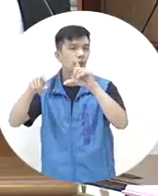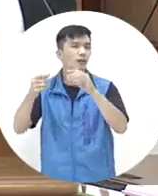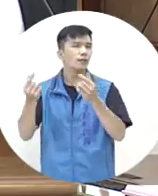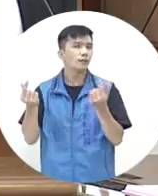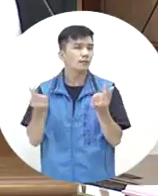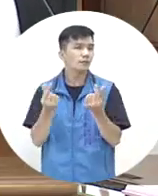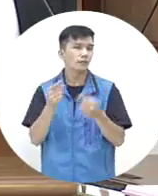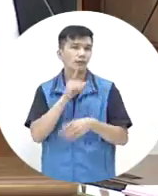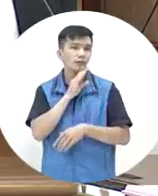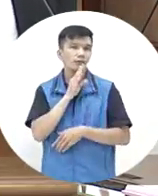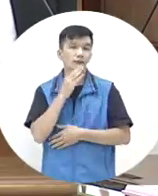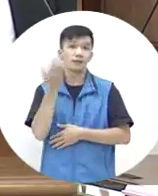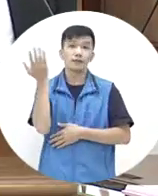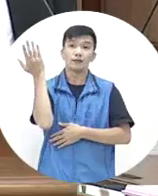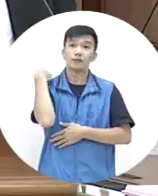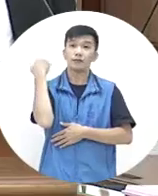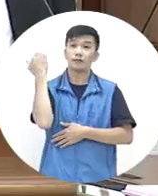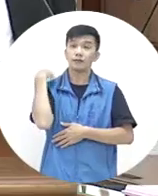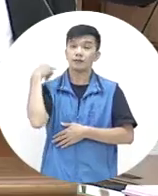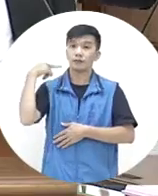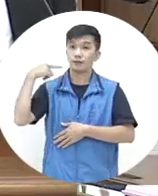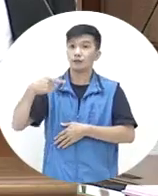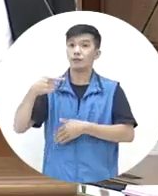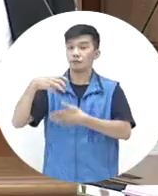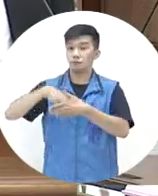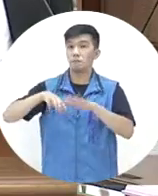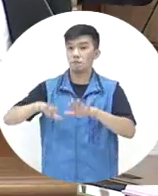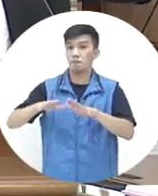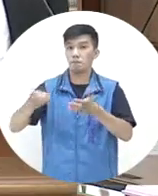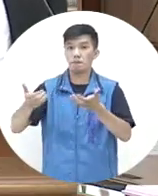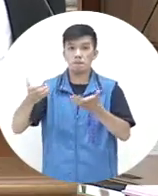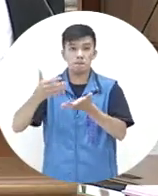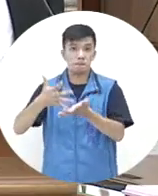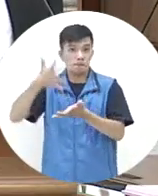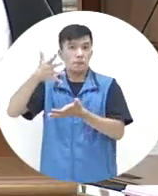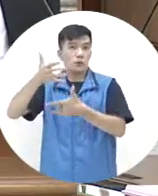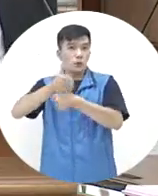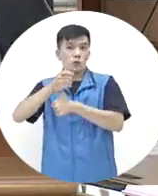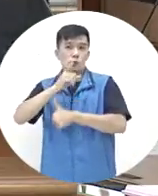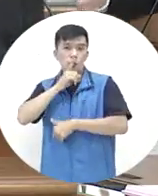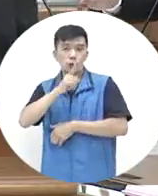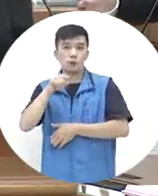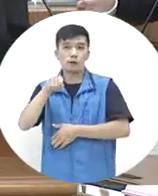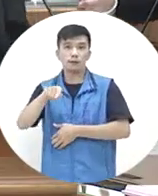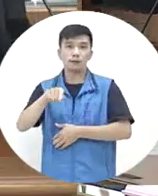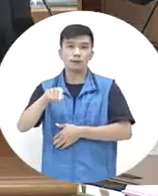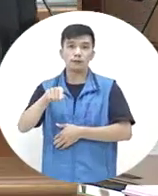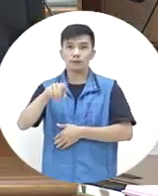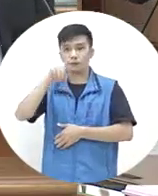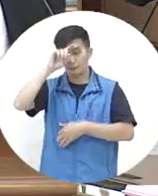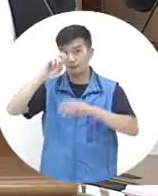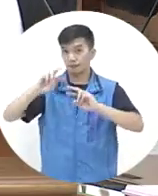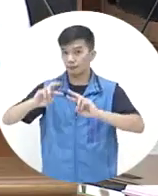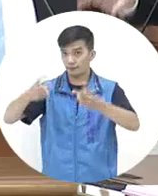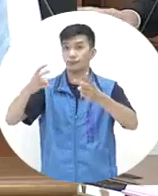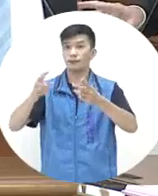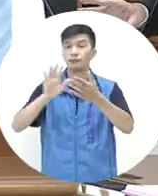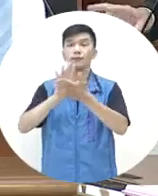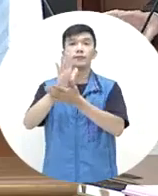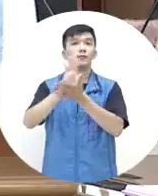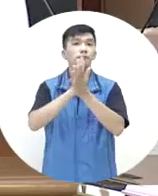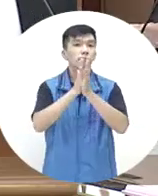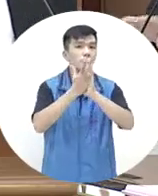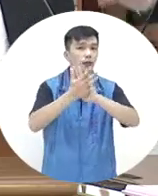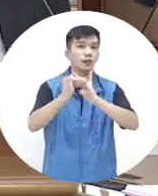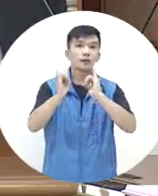从过去的迎新生活城里面，那现在营建署说打算把这边当成是一个未来要做一个社会住宅的